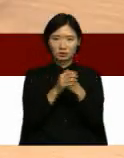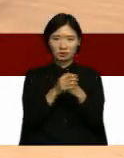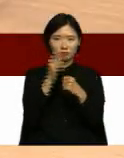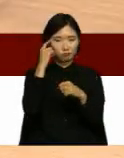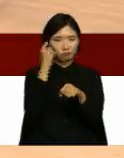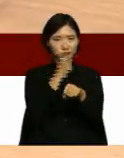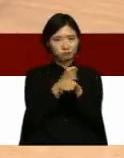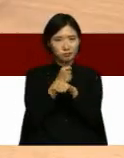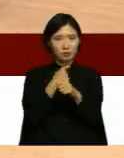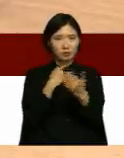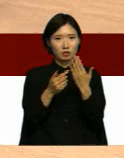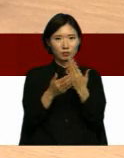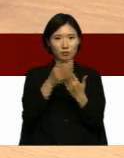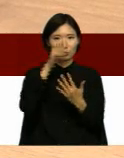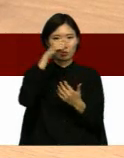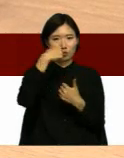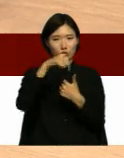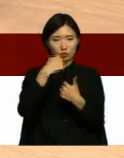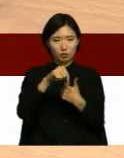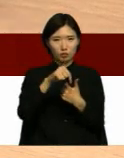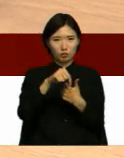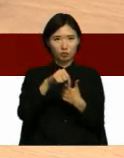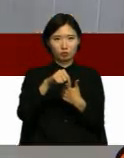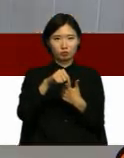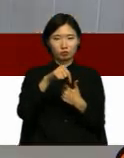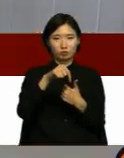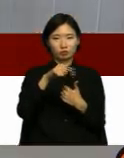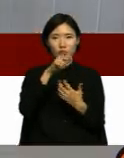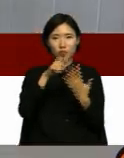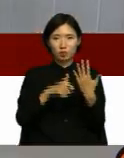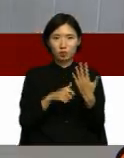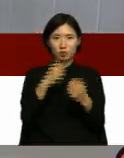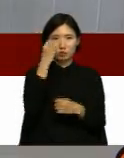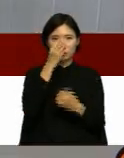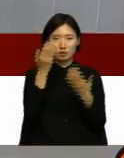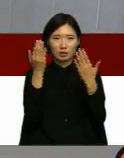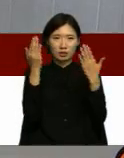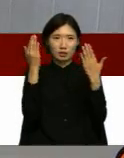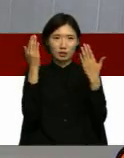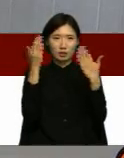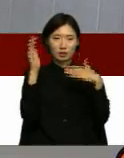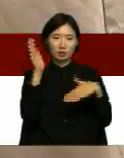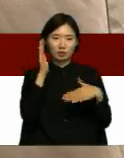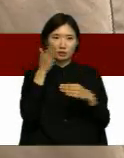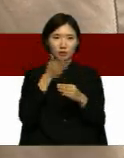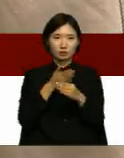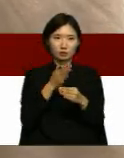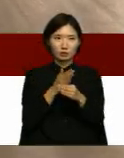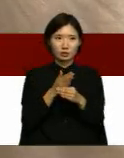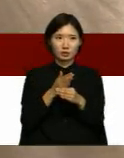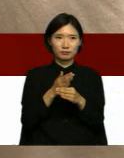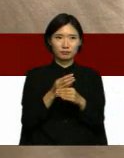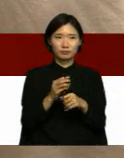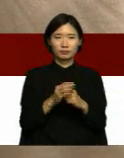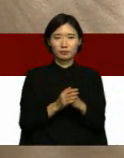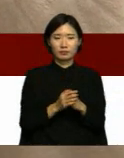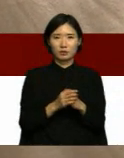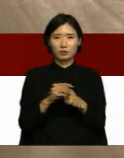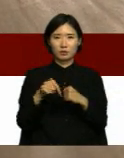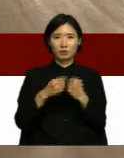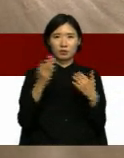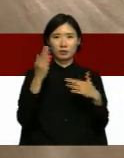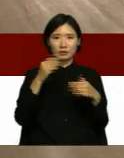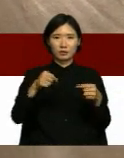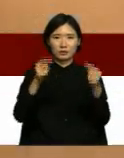탐구, 체험교육의 마을 프로젝트를 비롯해 고등학생 주도의 교과 교육 과정인 더해운 프로젝트,